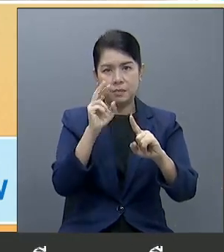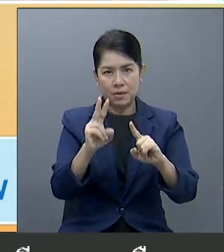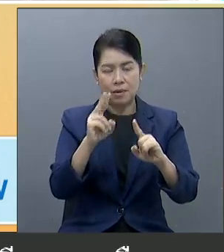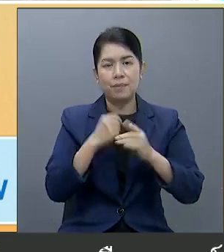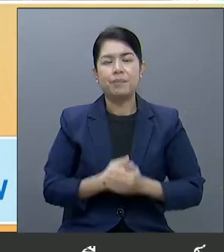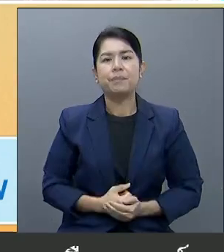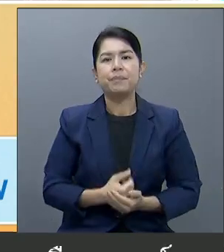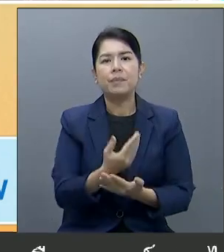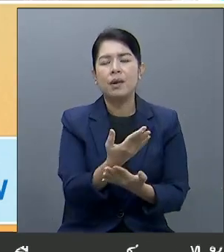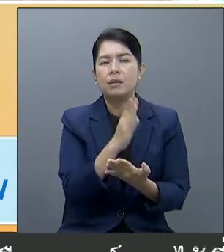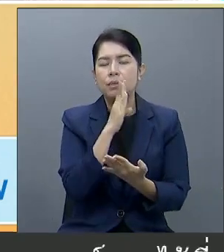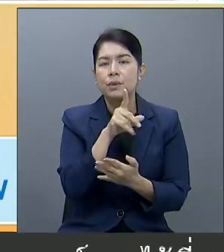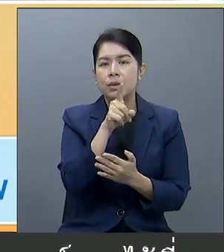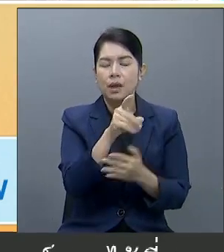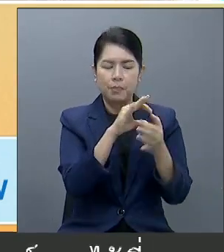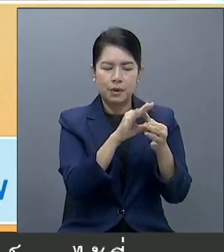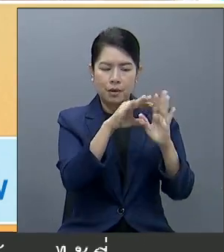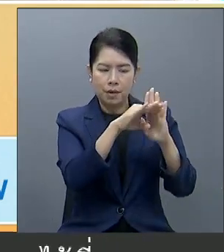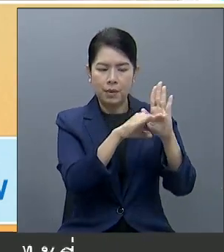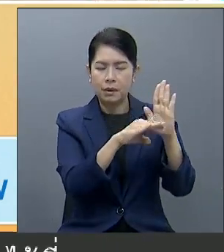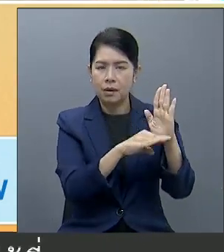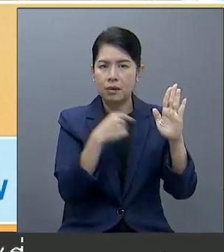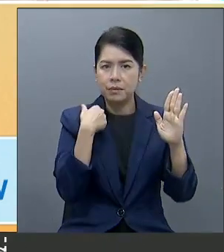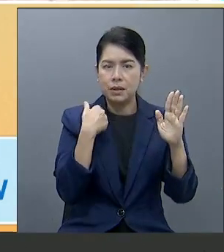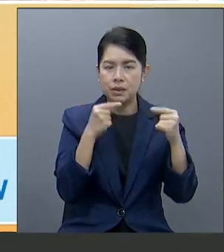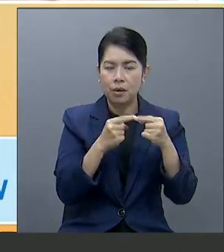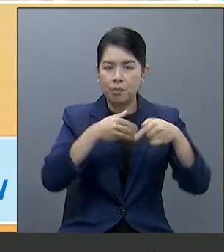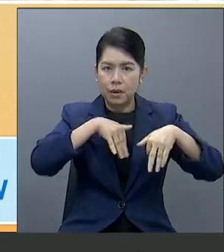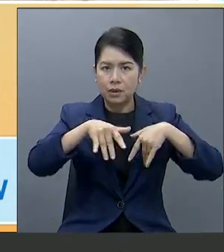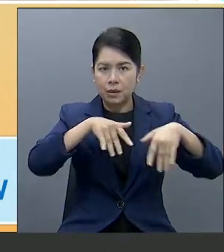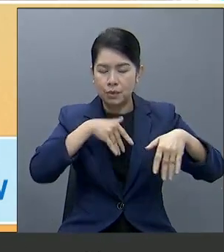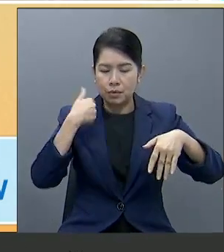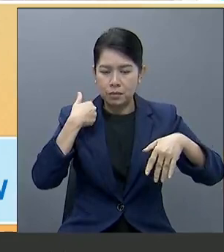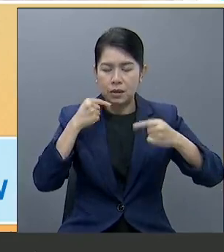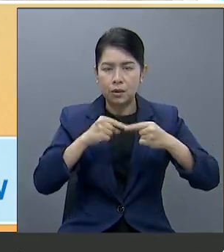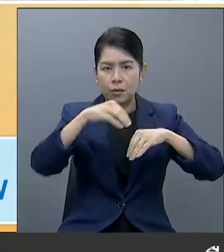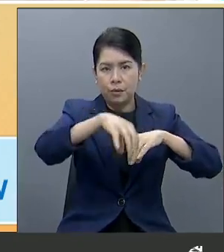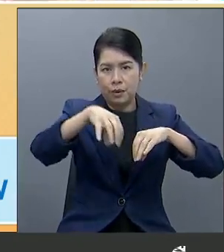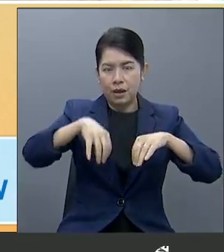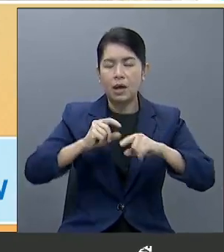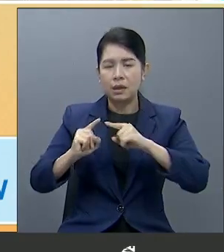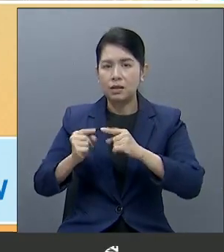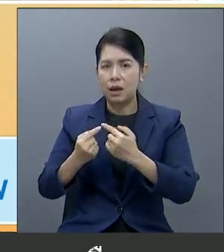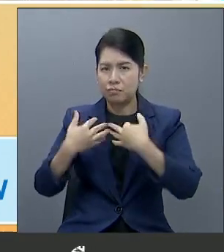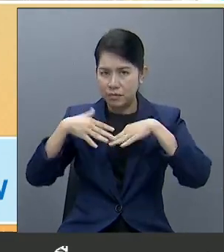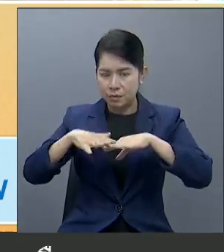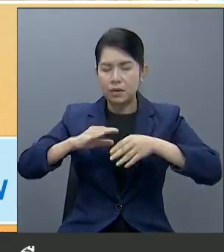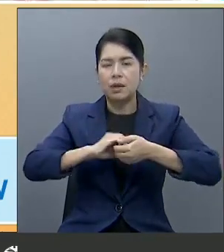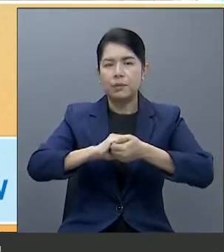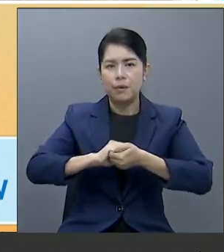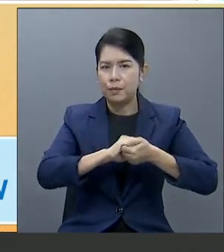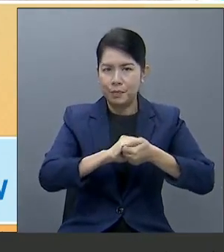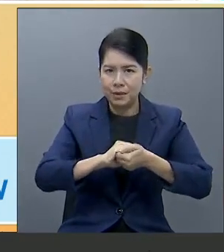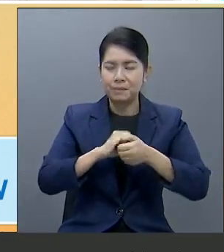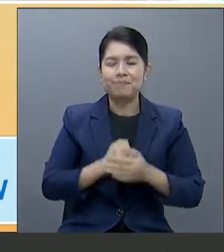ว่าเป็นกระบวนการที่มีส่วนร่วมไหมก็คือทุกภาคีเครือข่ายเข้ามามีส่วนร่วมแล้วก็อย่างที่เรามีประธาน